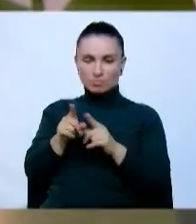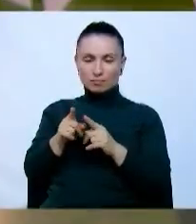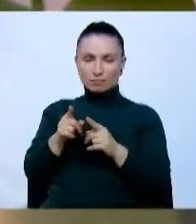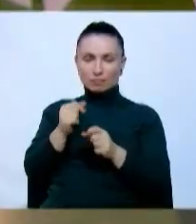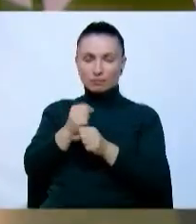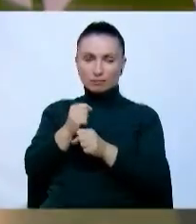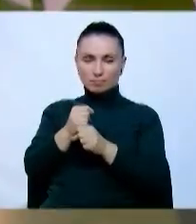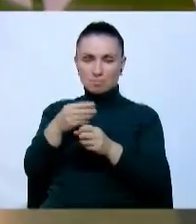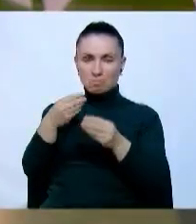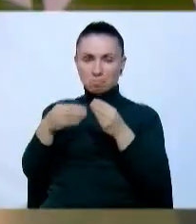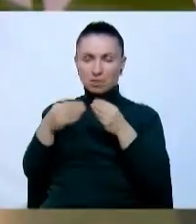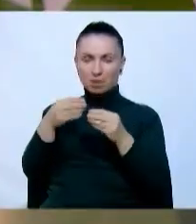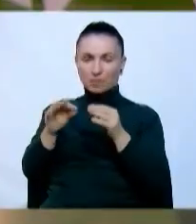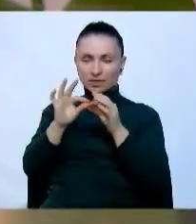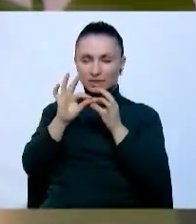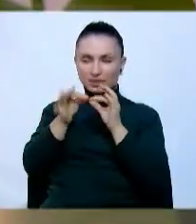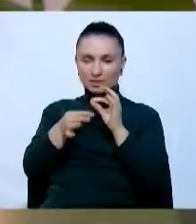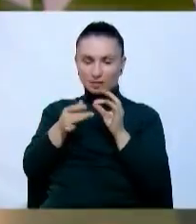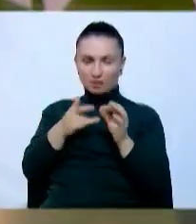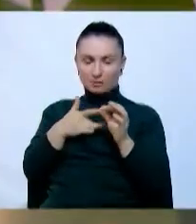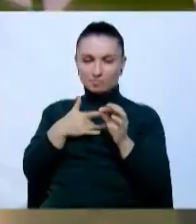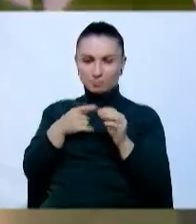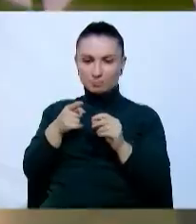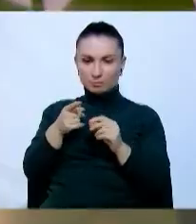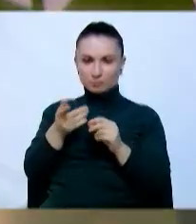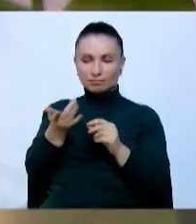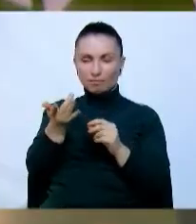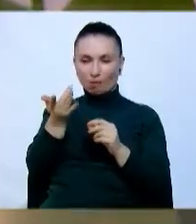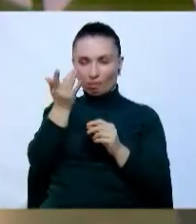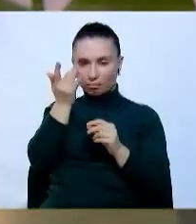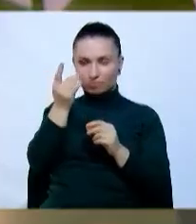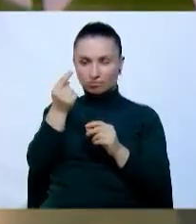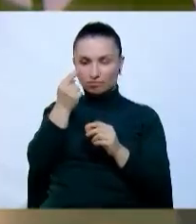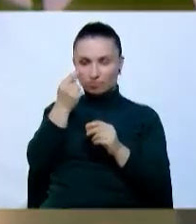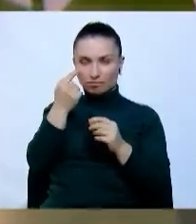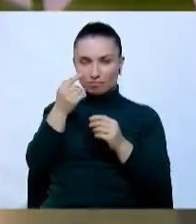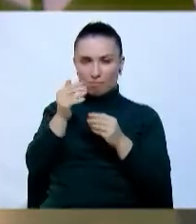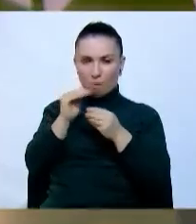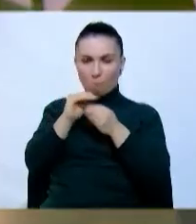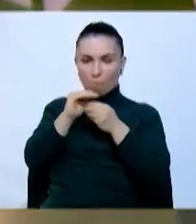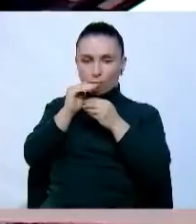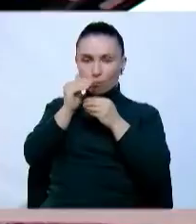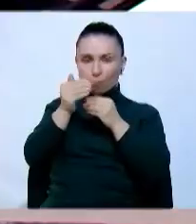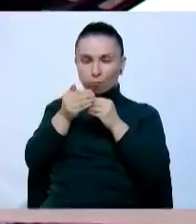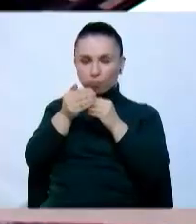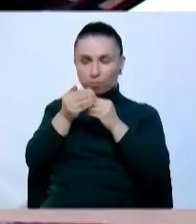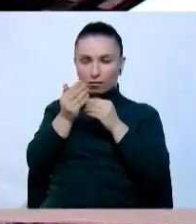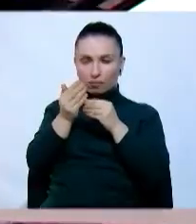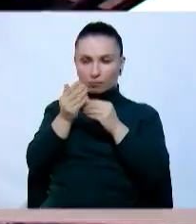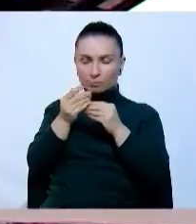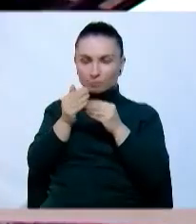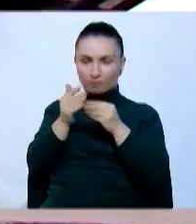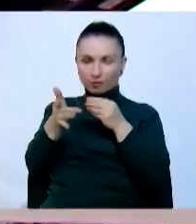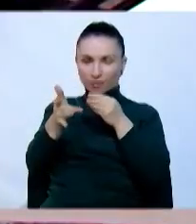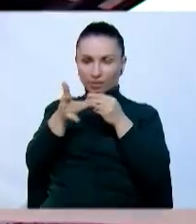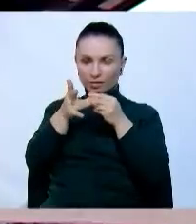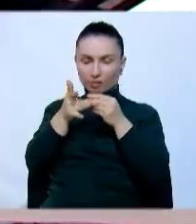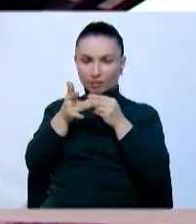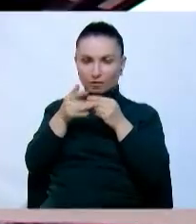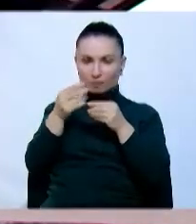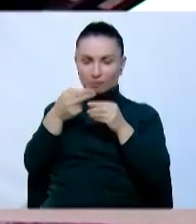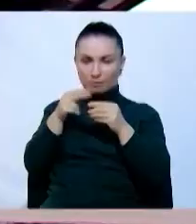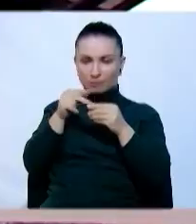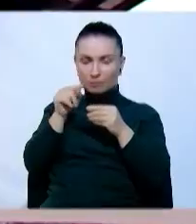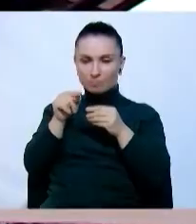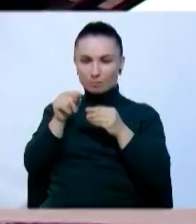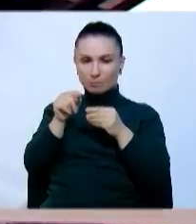იყოს წარმოადგენს პლასმასივით მატერიალი, რომელიც ჩაჯდება ამოზნექილობის მოპირდაპირე მხარეს, რომ მოხდეს ამ